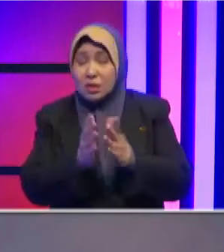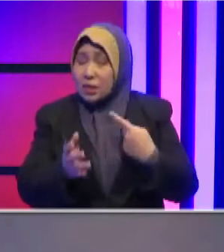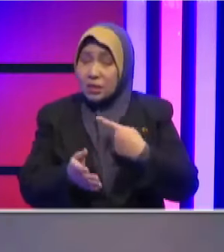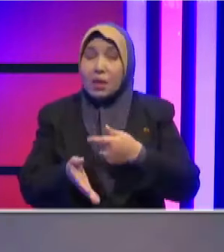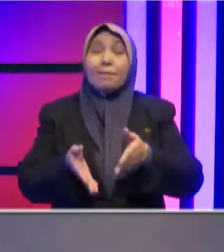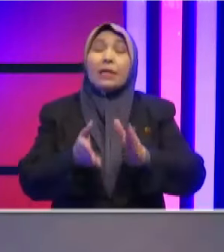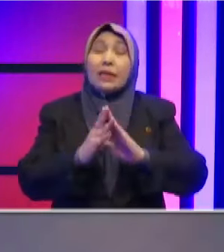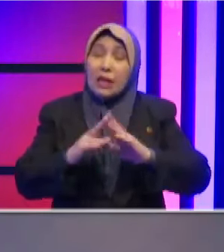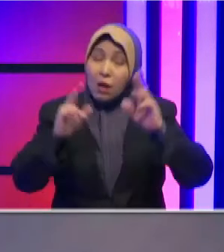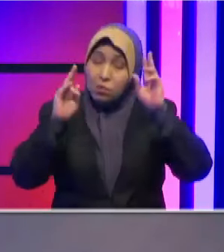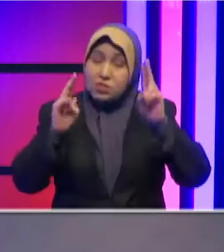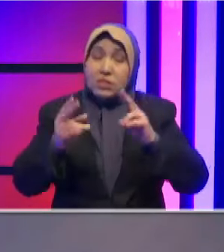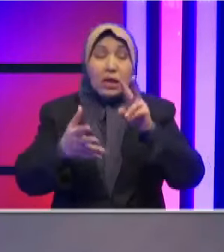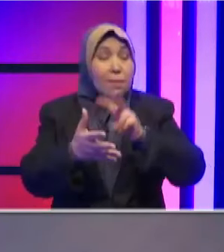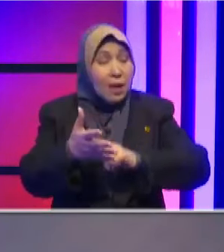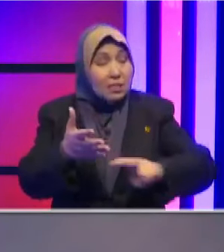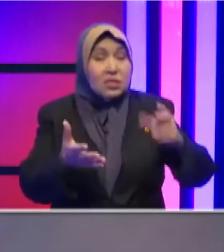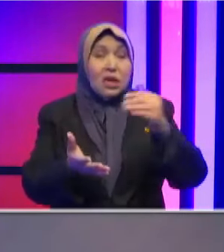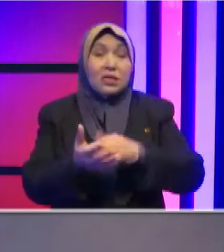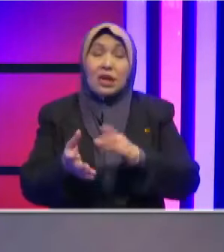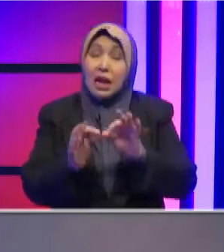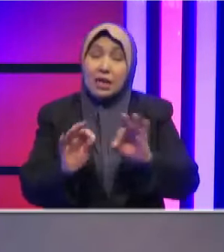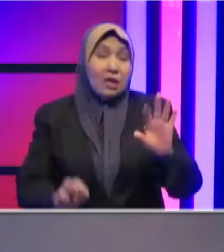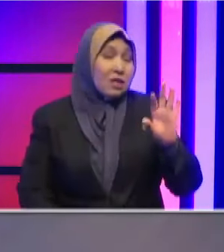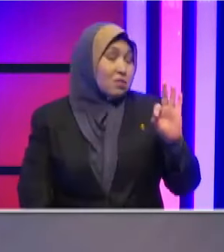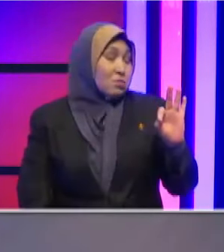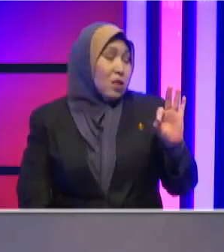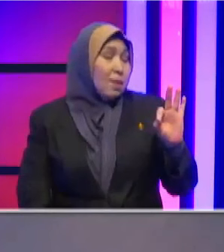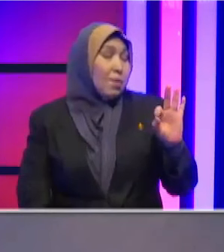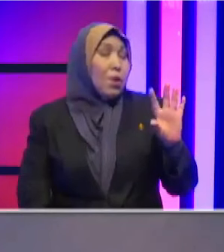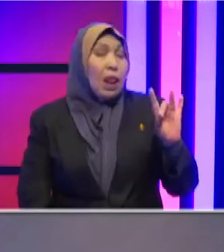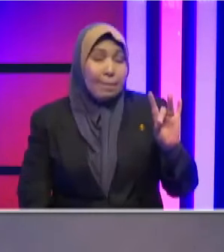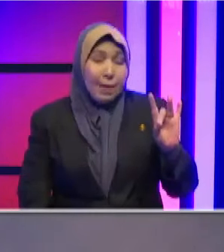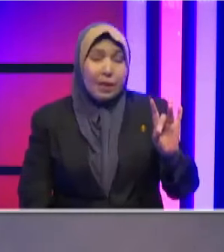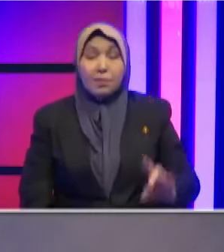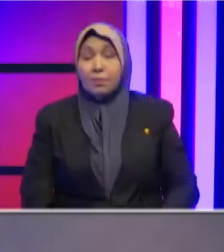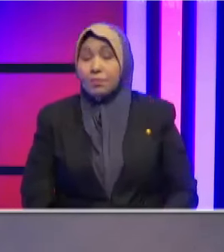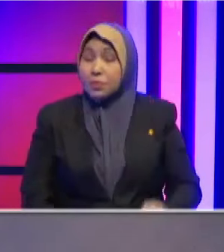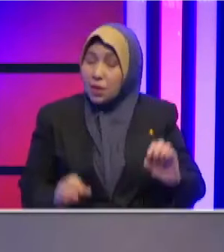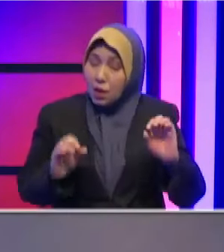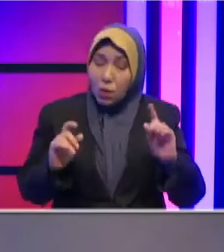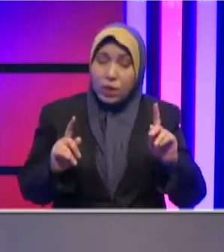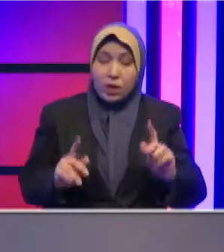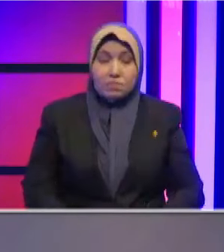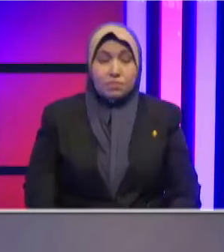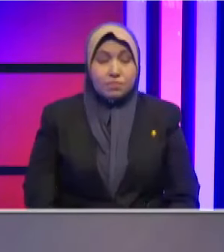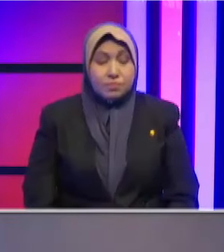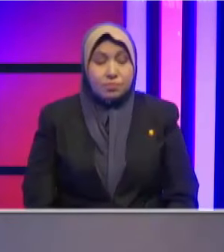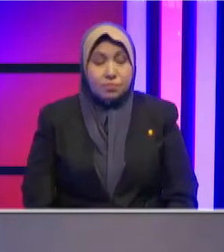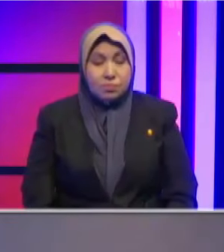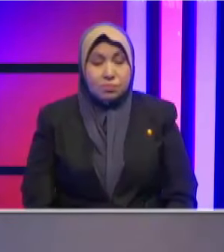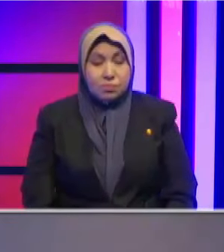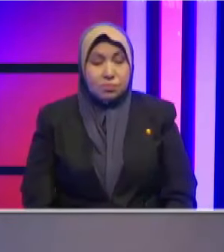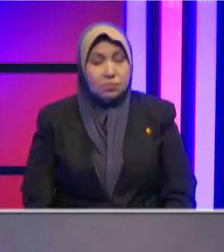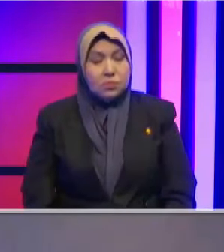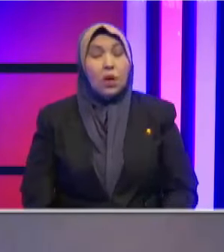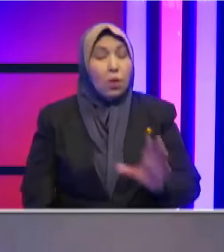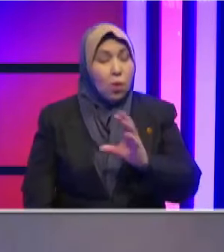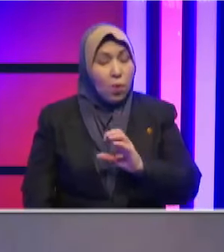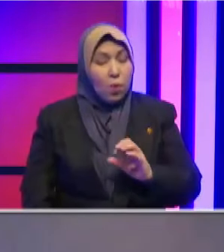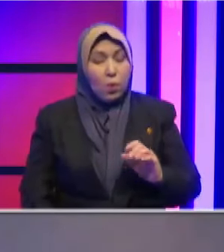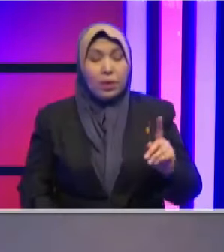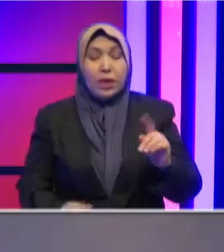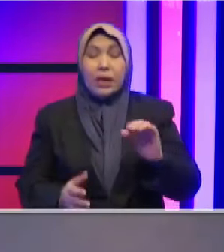Ustad untuk baca balik ayat 98 dapat out c61 persoalan